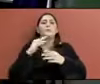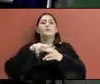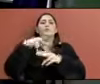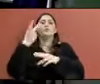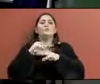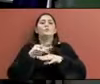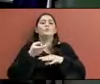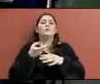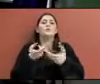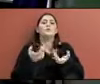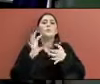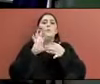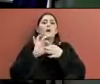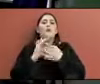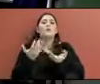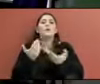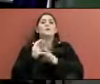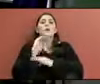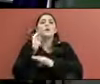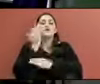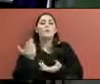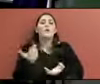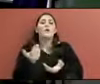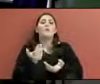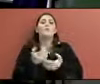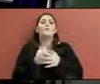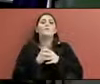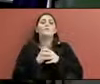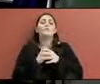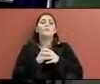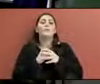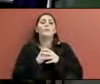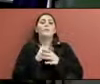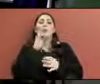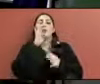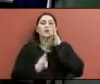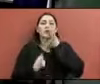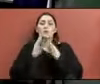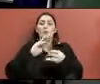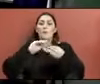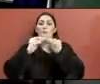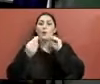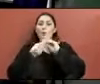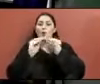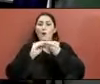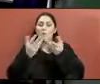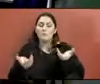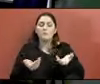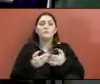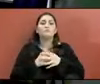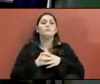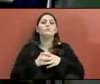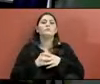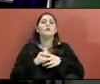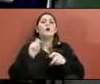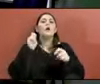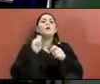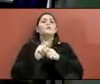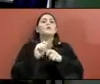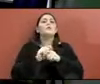düşmelerine bağlı yaşanan kırıklar ciddi sorunlar ve tamir edilmesi